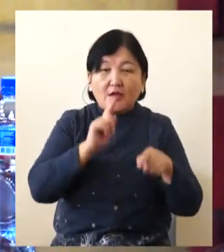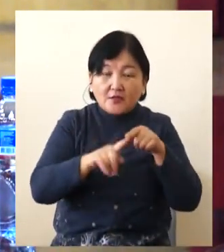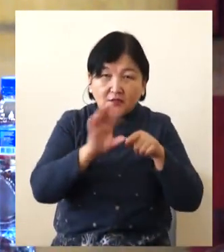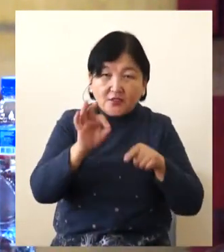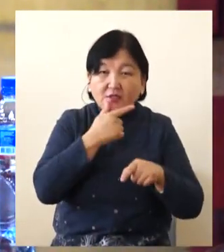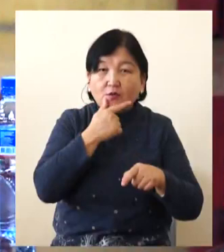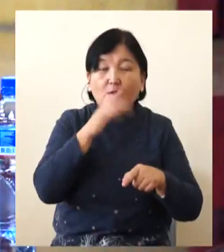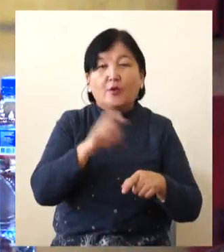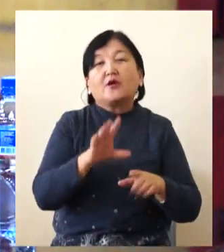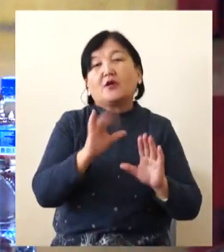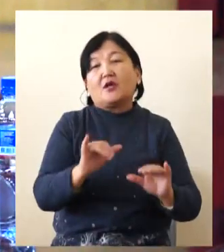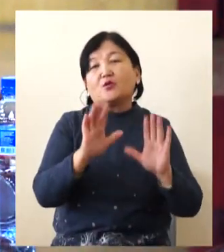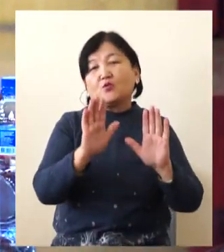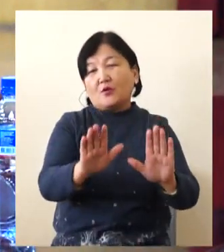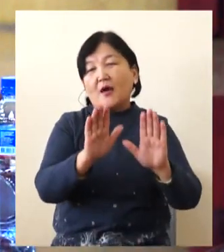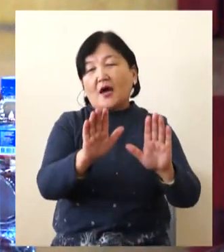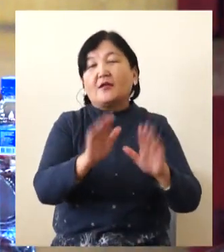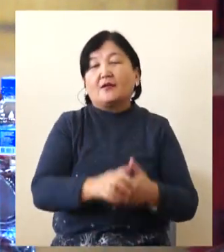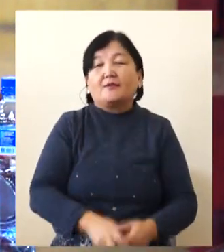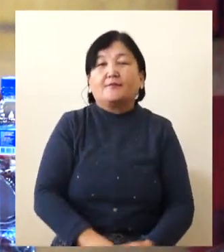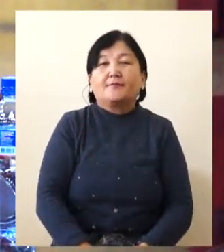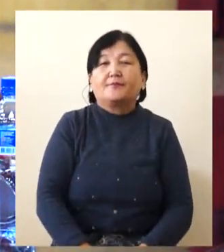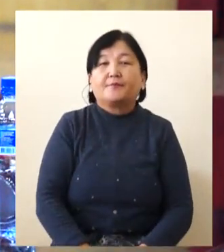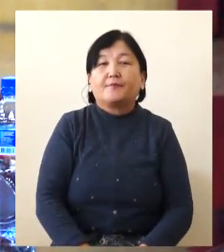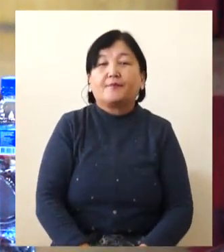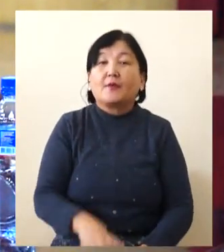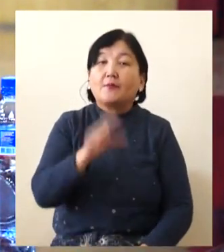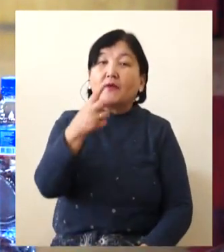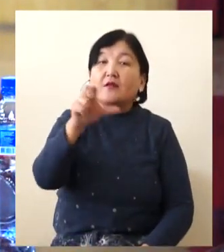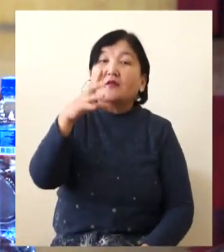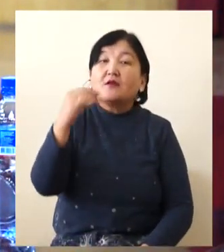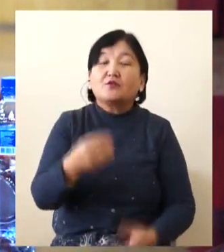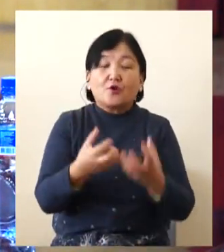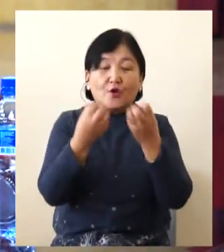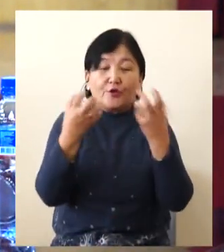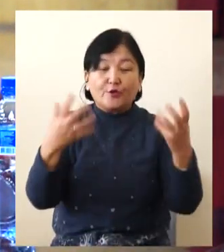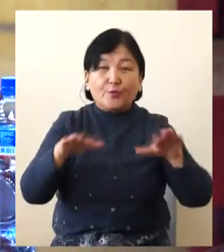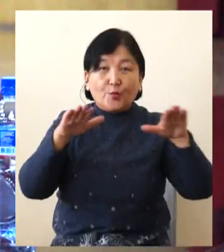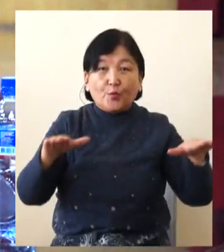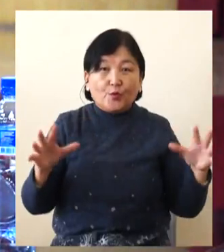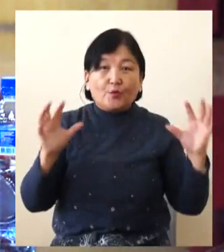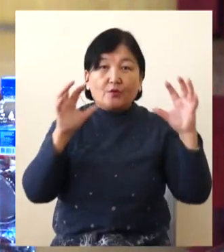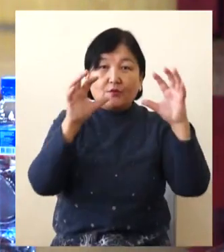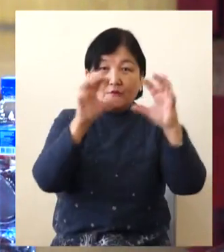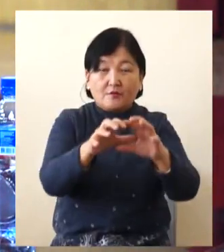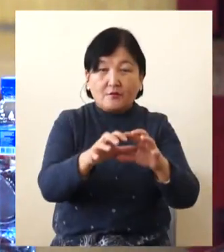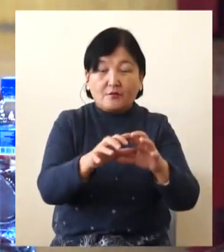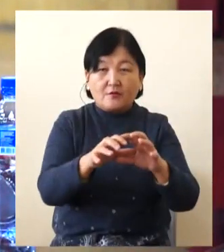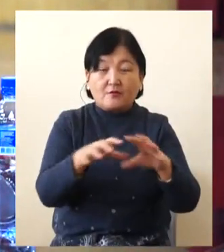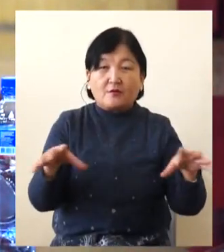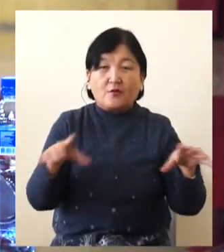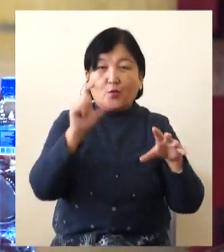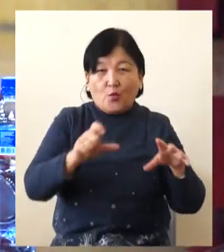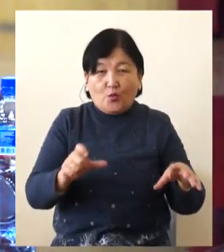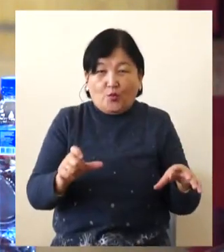байх болно гэсэн. Тийм учраас яг энд дутгаараа. За тэгээд мэдээж тэр олон хүүхдэд очихоор хоорондоо алдахгүй өвчин